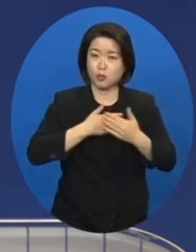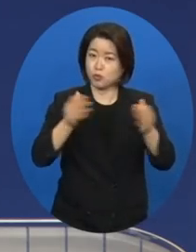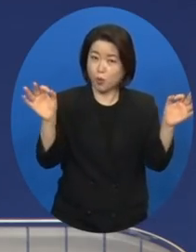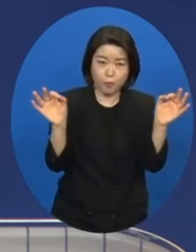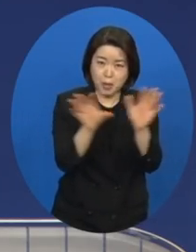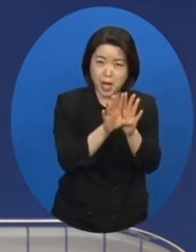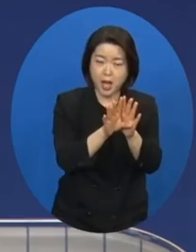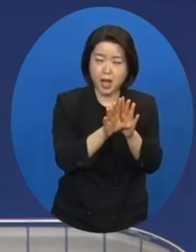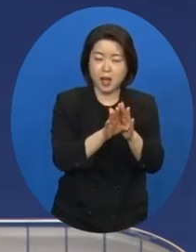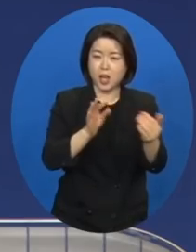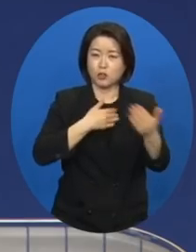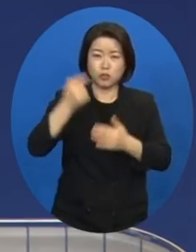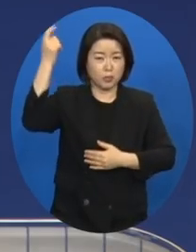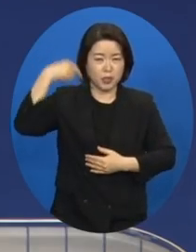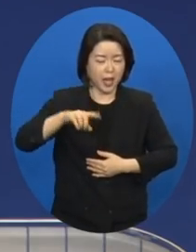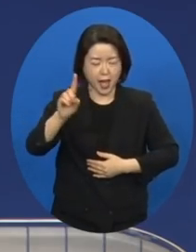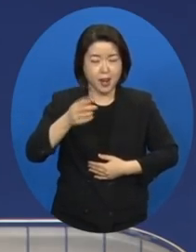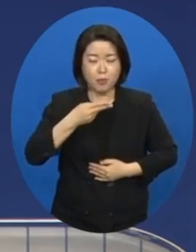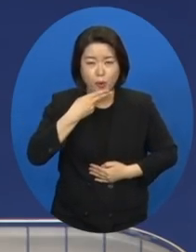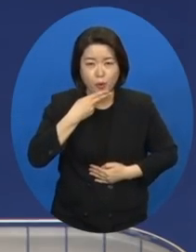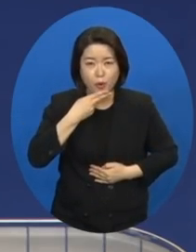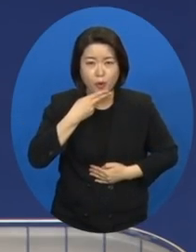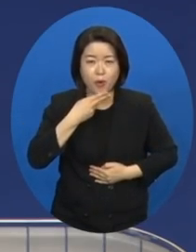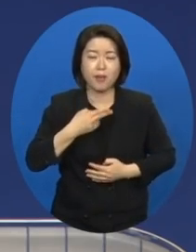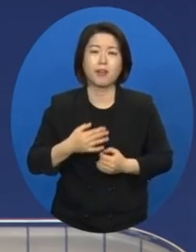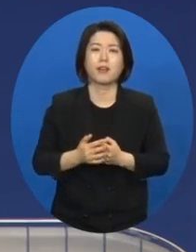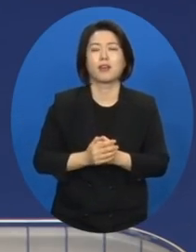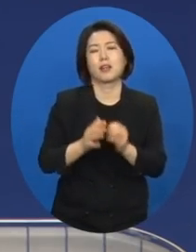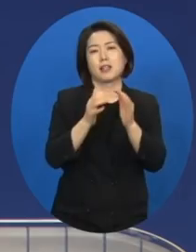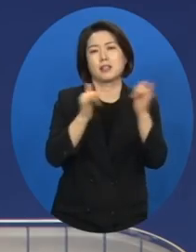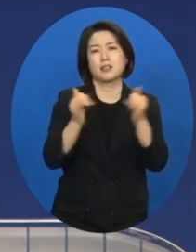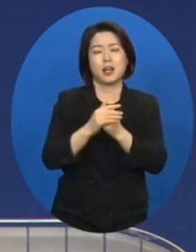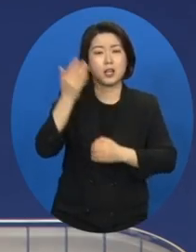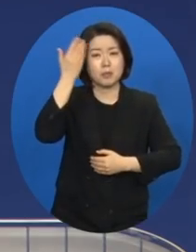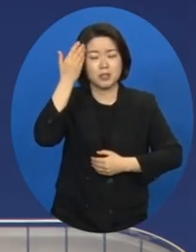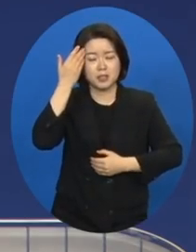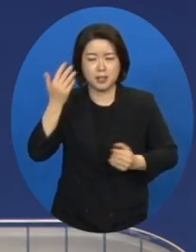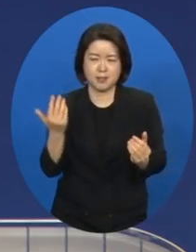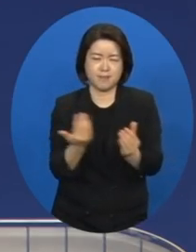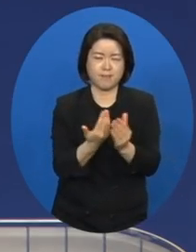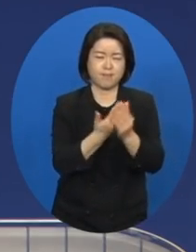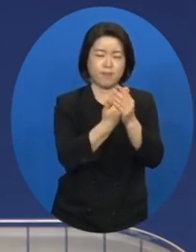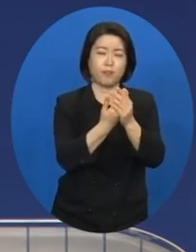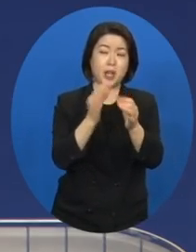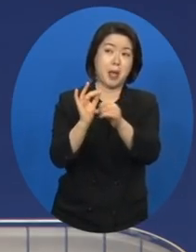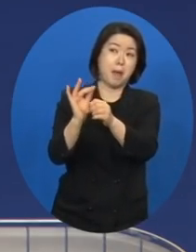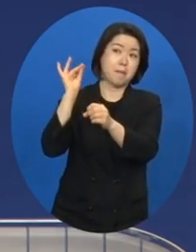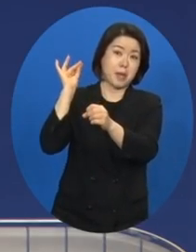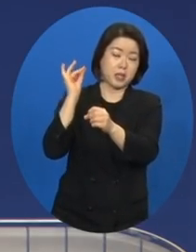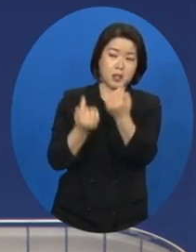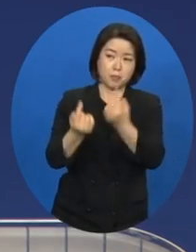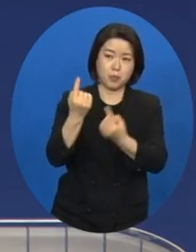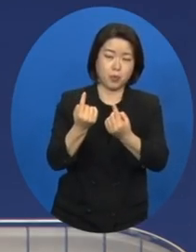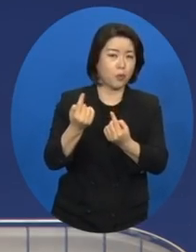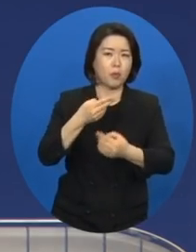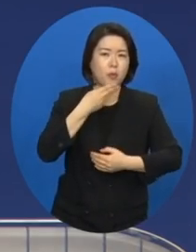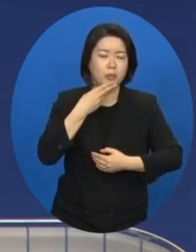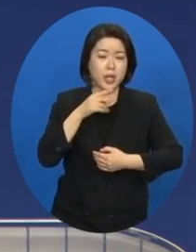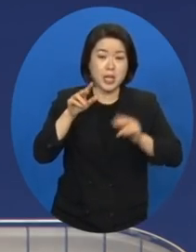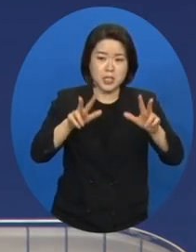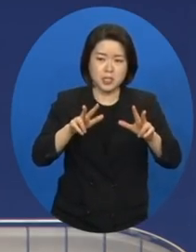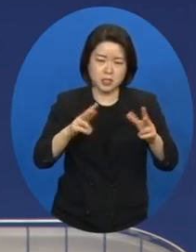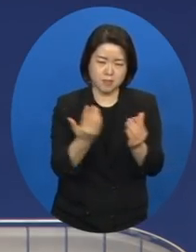이제는 두려움이 어떤 느껴지는 것이 전혀 없으십니까? 인간의 지식은 폭발적으로 100년 전과 비교할 수 없이 늘었는데,